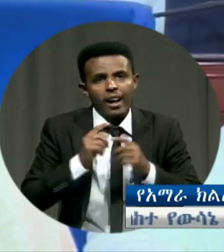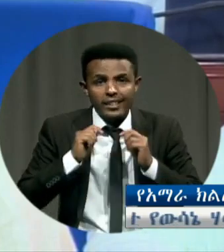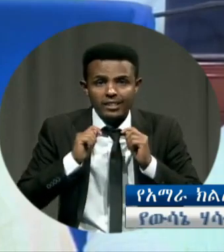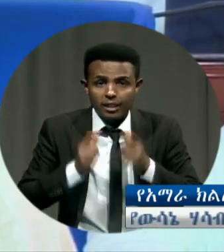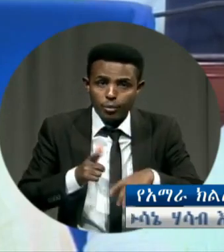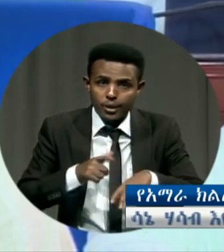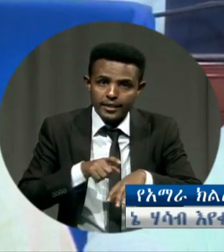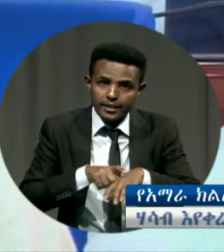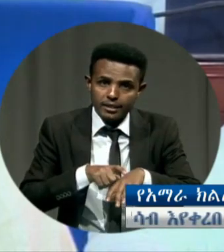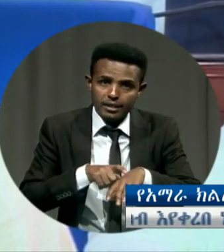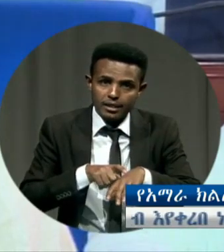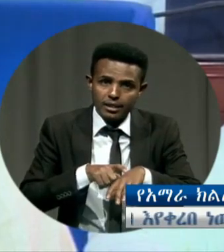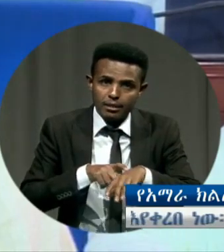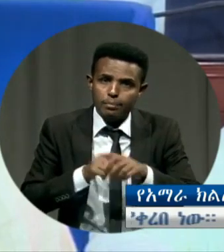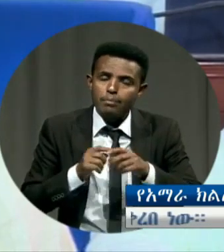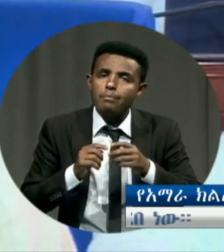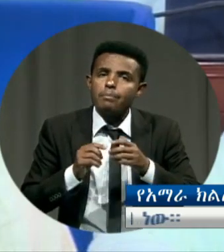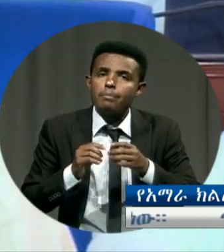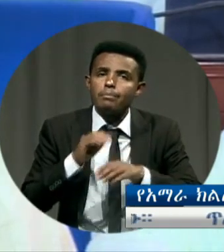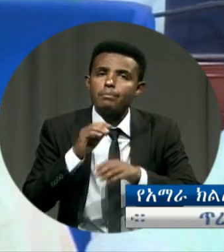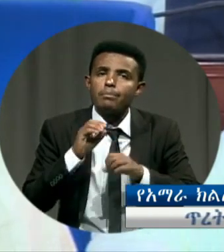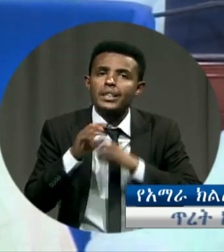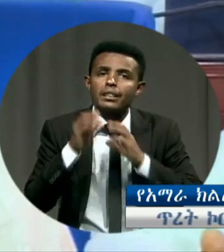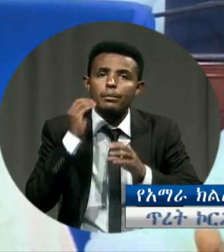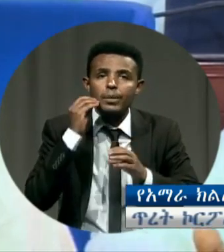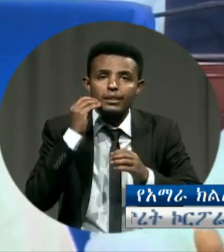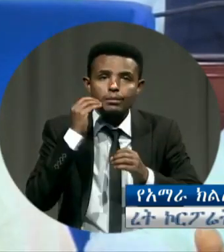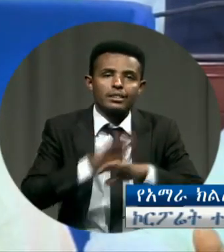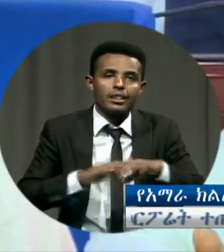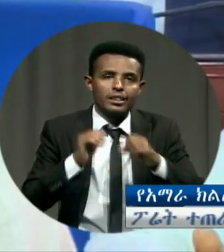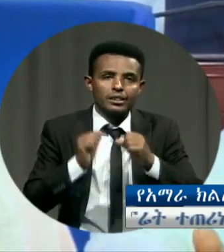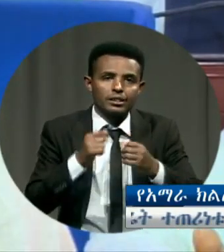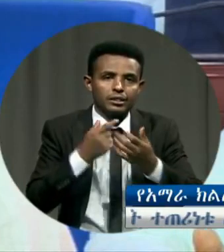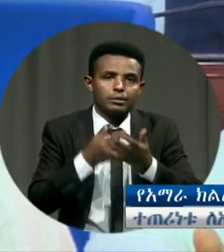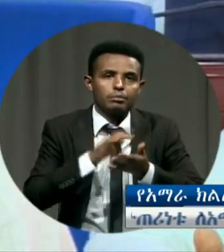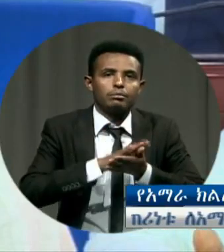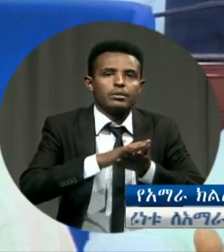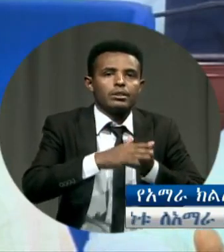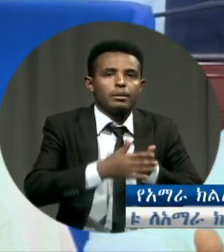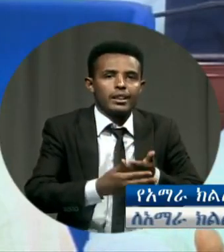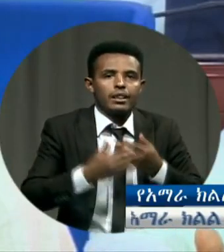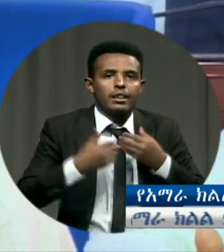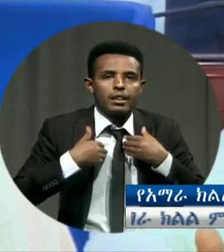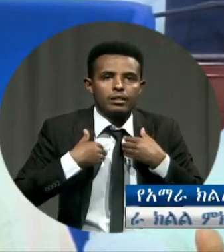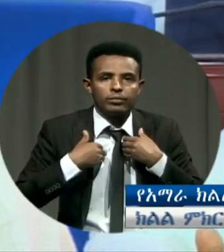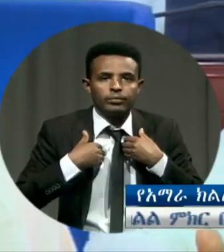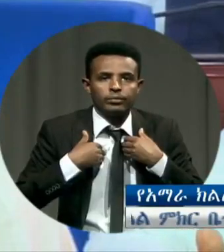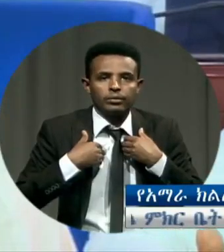ጊዜ ምክር ቤትም ሊጠራ ይችላል ማለት ነው። እዛ ላይ የሆነ ሀብት እኮ ነው እየባከነ ያለው